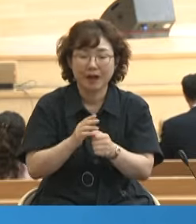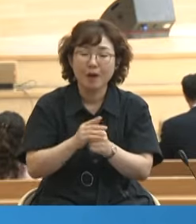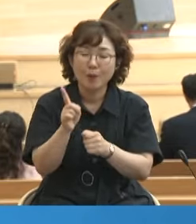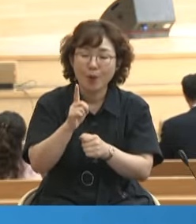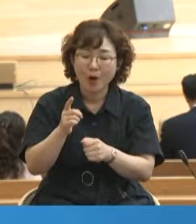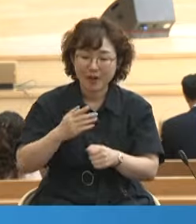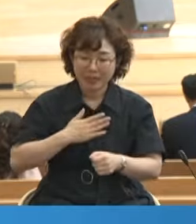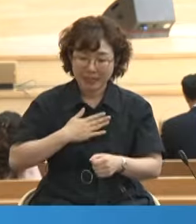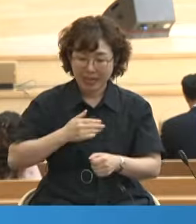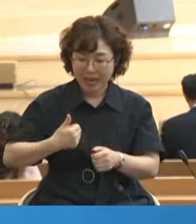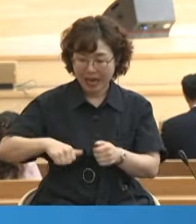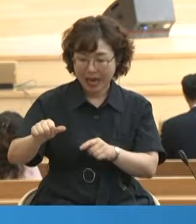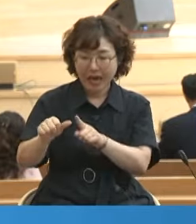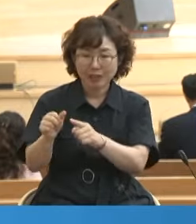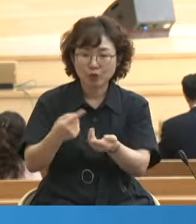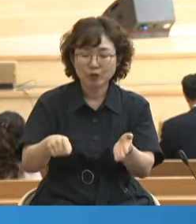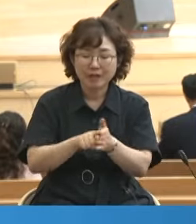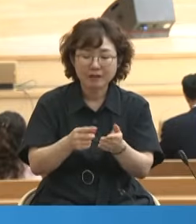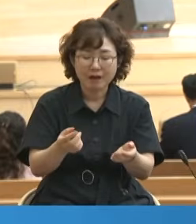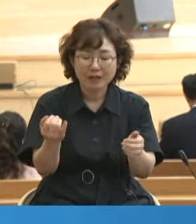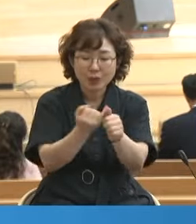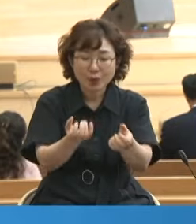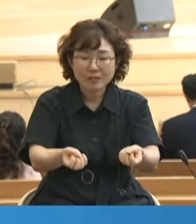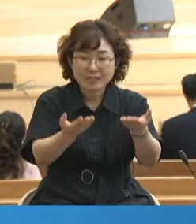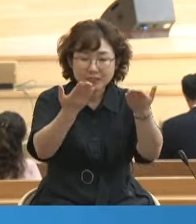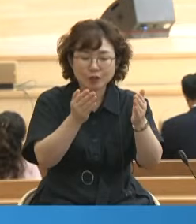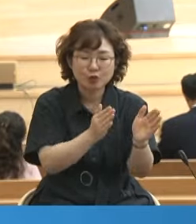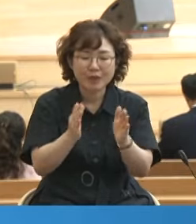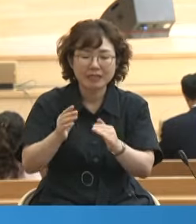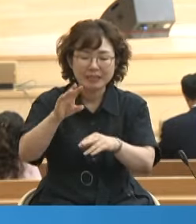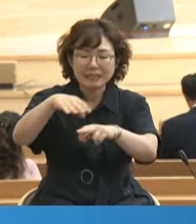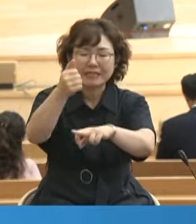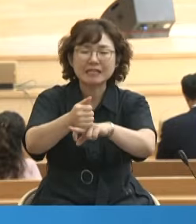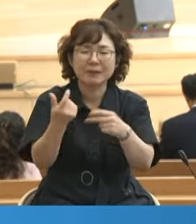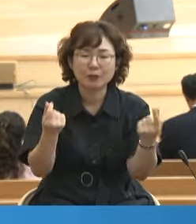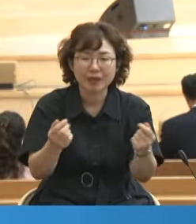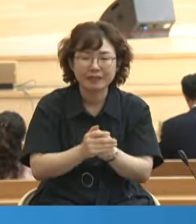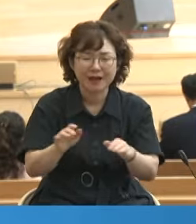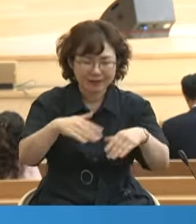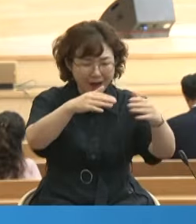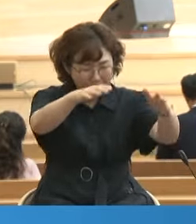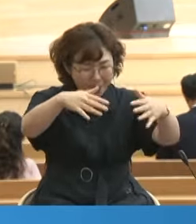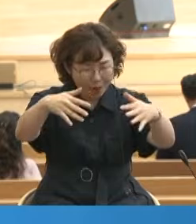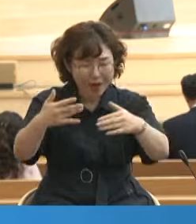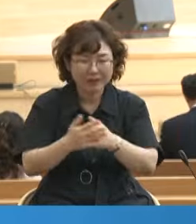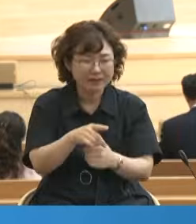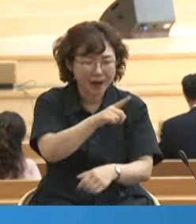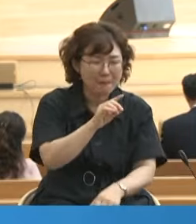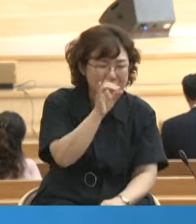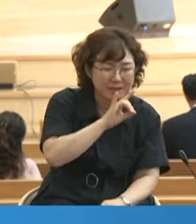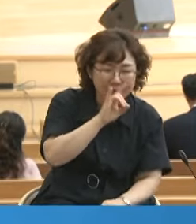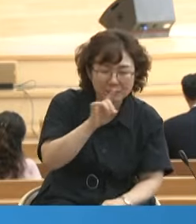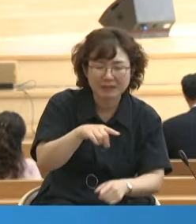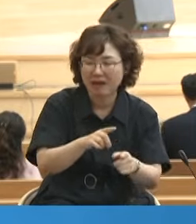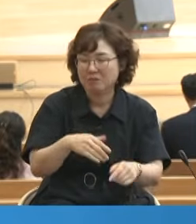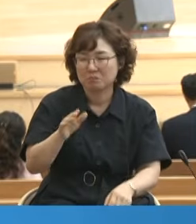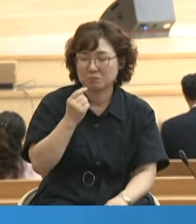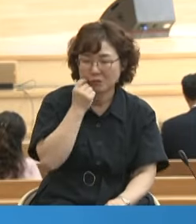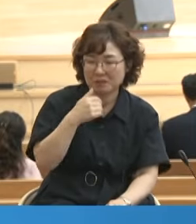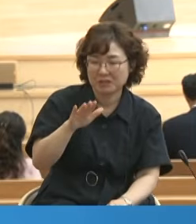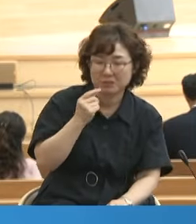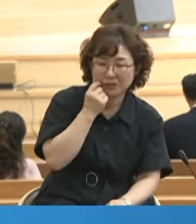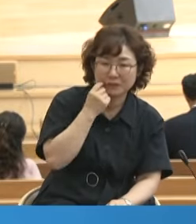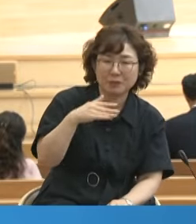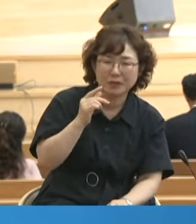위해서 혼인잔치를 배설한 임금과도 같다. 다 오라고 말했는데 다 핑계를 대요. 그래서 못 간다, 못